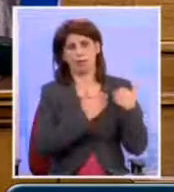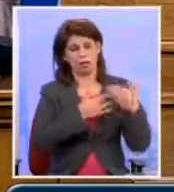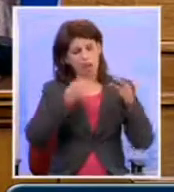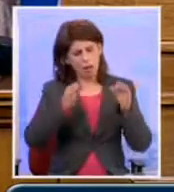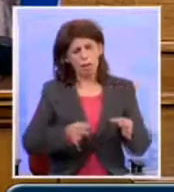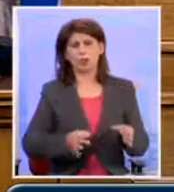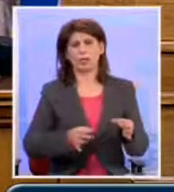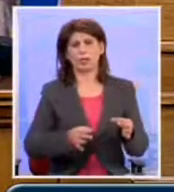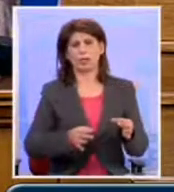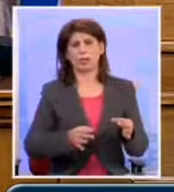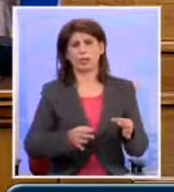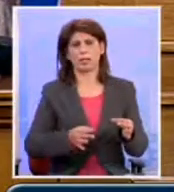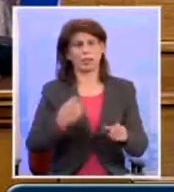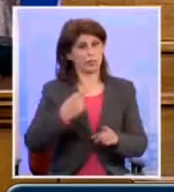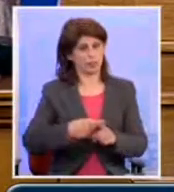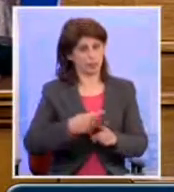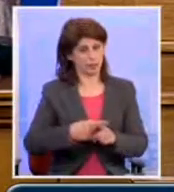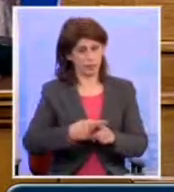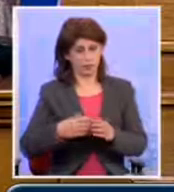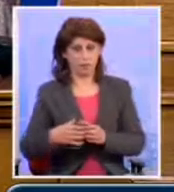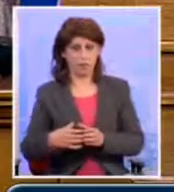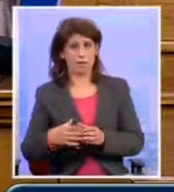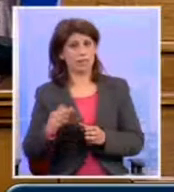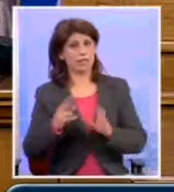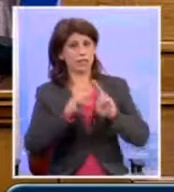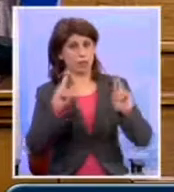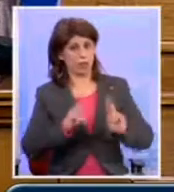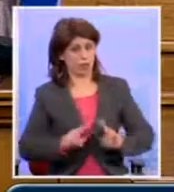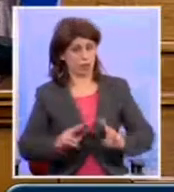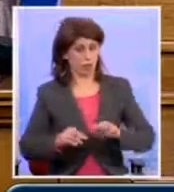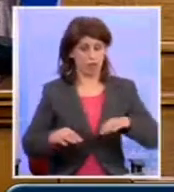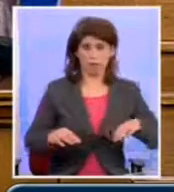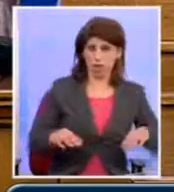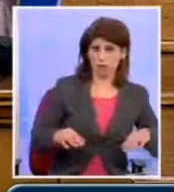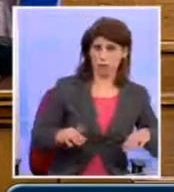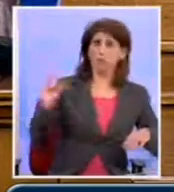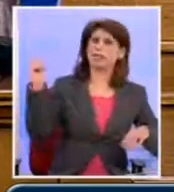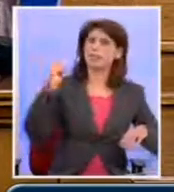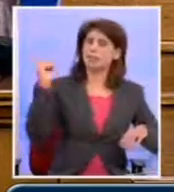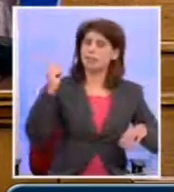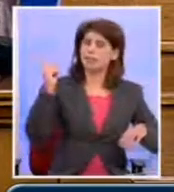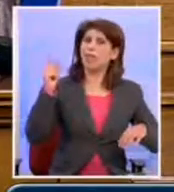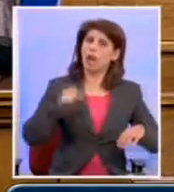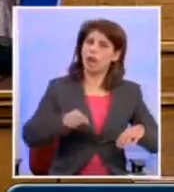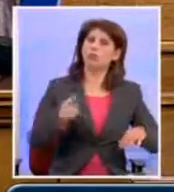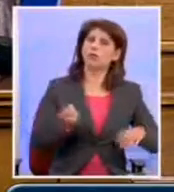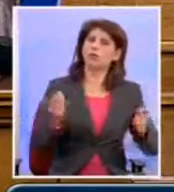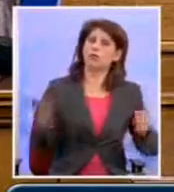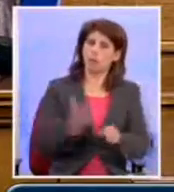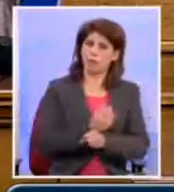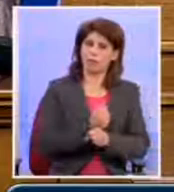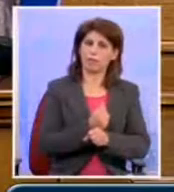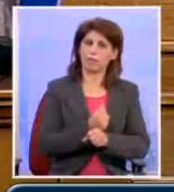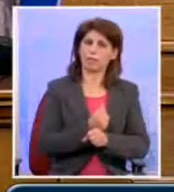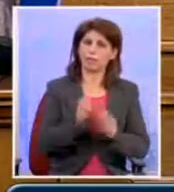αποκλειστικές της ελληνικής πλευράς ή της διεθνούς πλευράς. Συνήθως αυτό το οποίο κατορθώνει